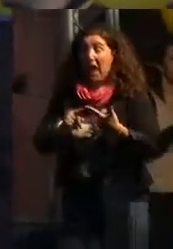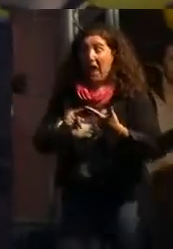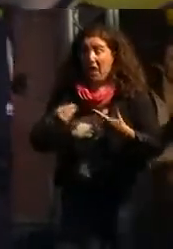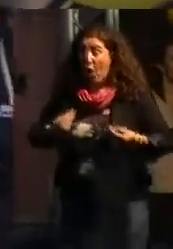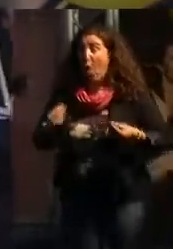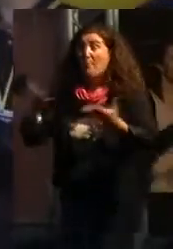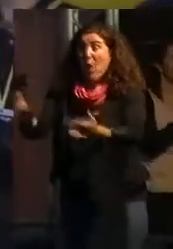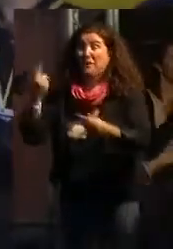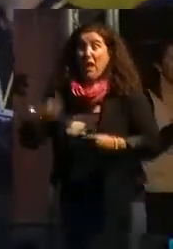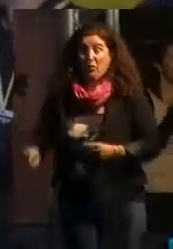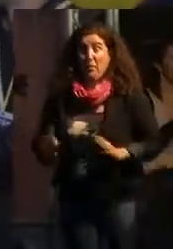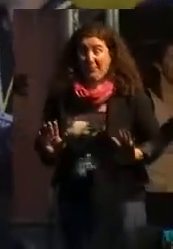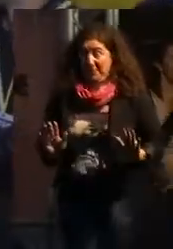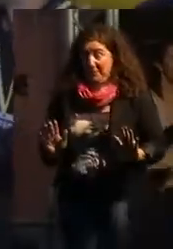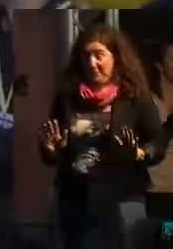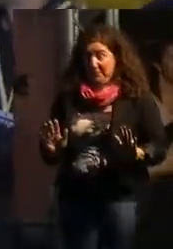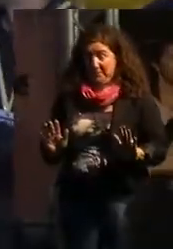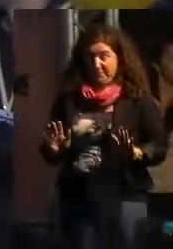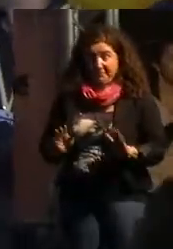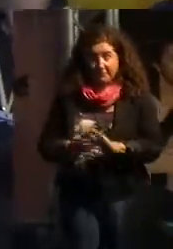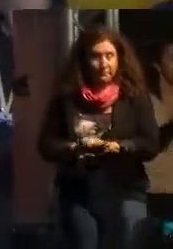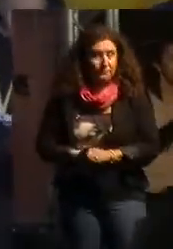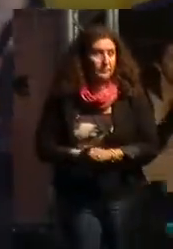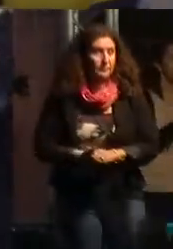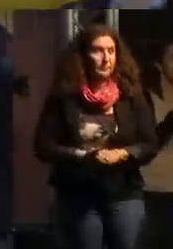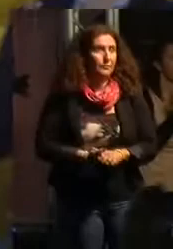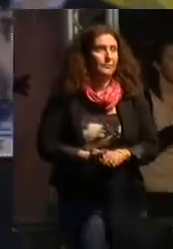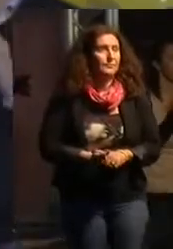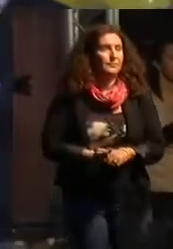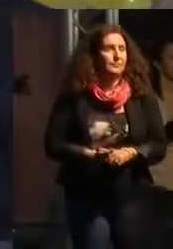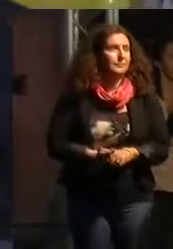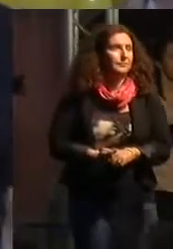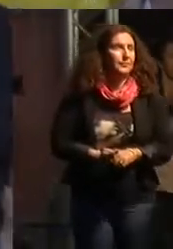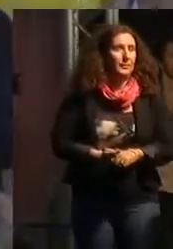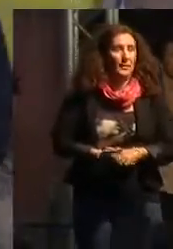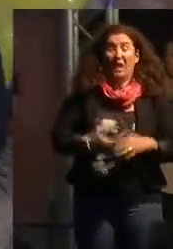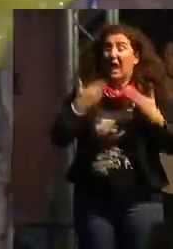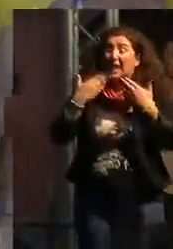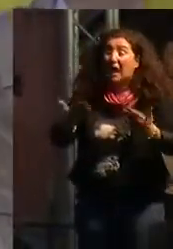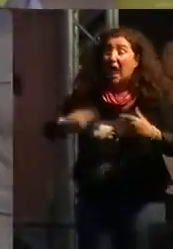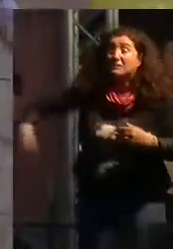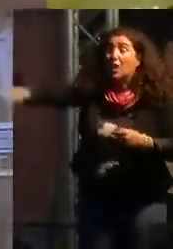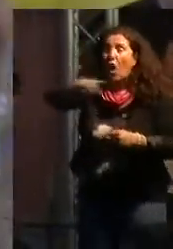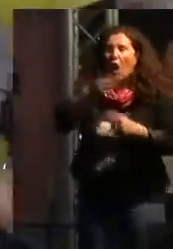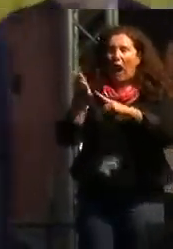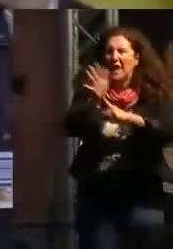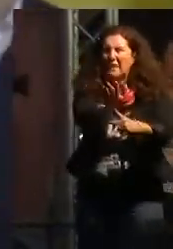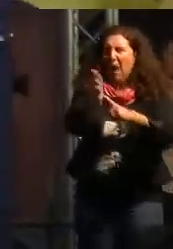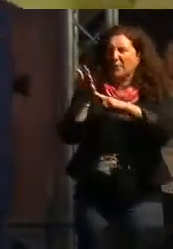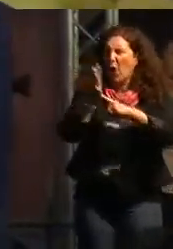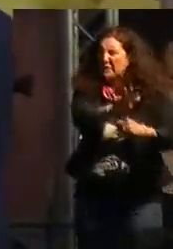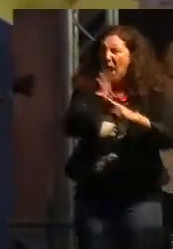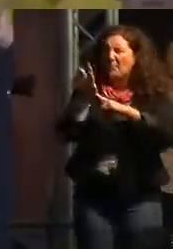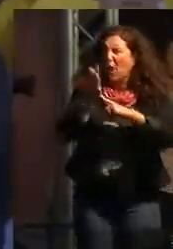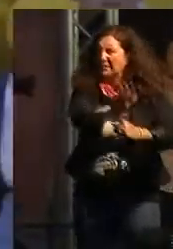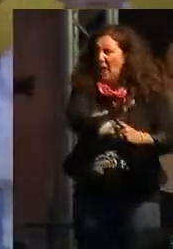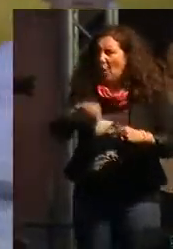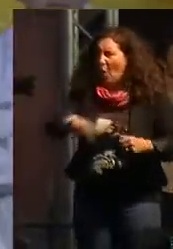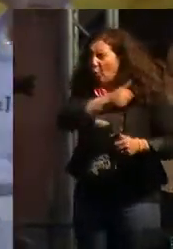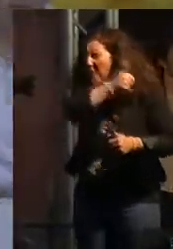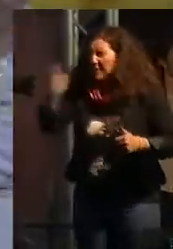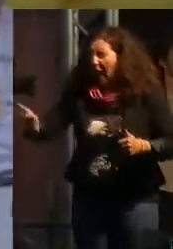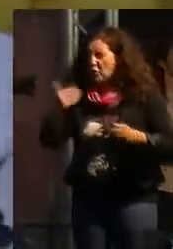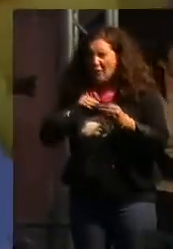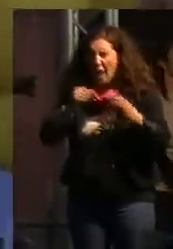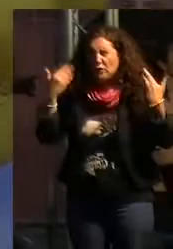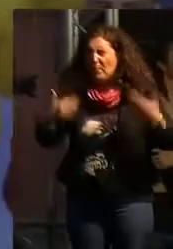inseguirci. Se non fosse per il nostro esempio, tante cose non si sarebbero fatte quest'anno. L'Ebetino di Firenze va in